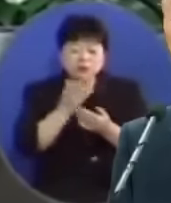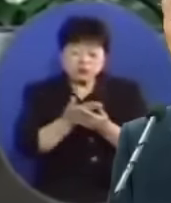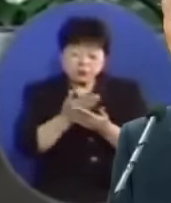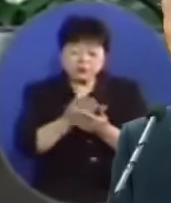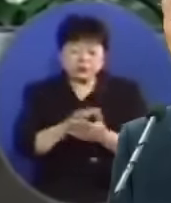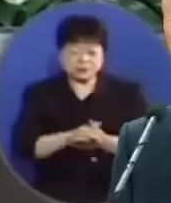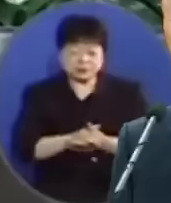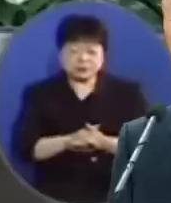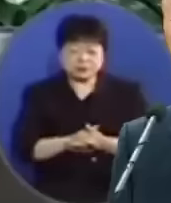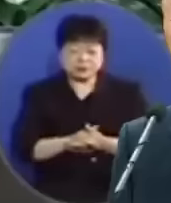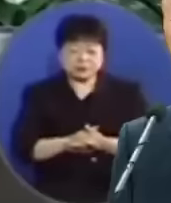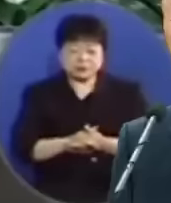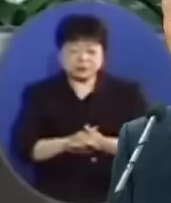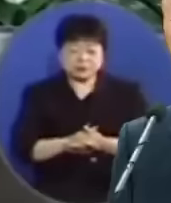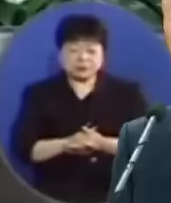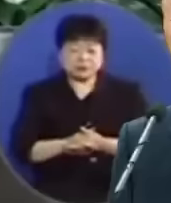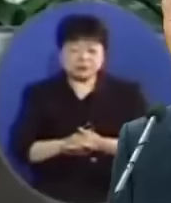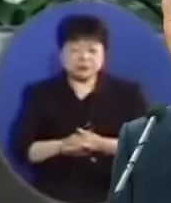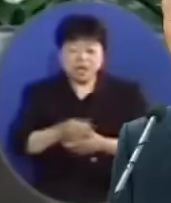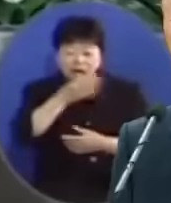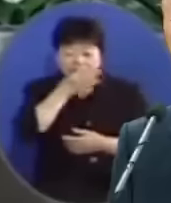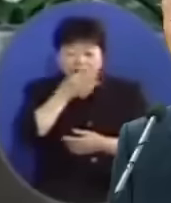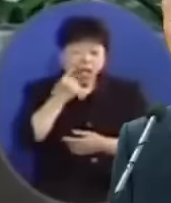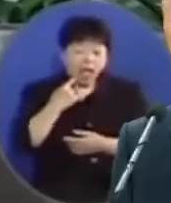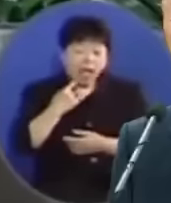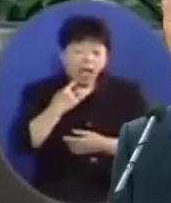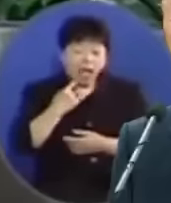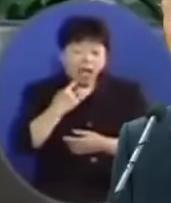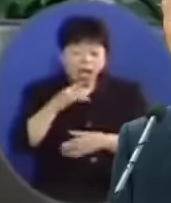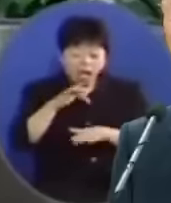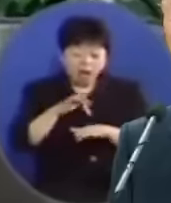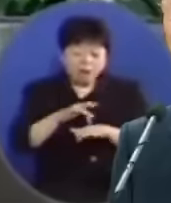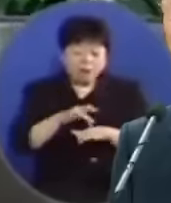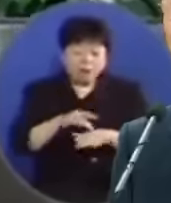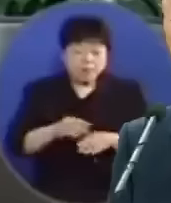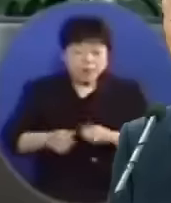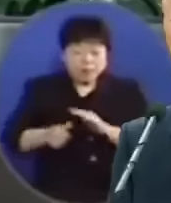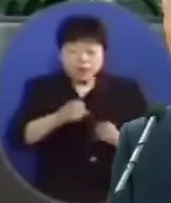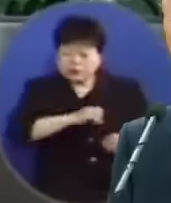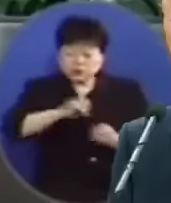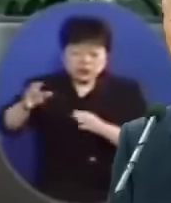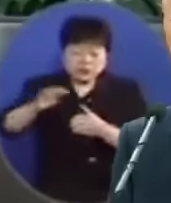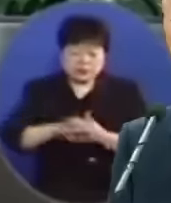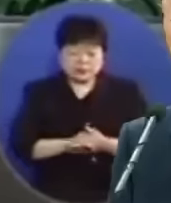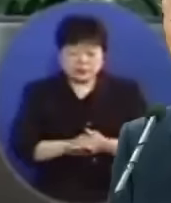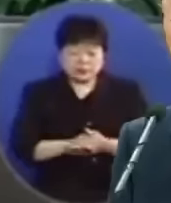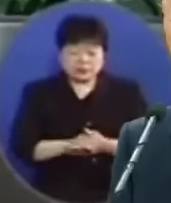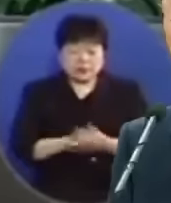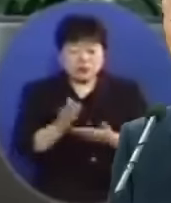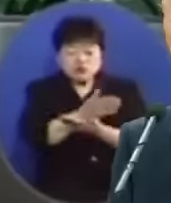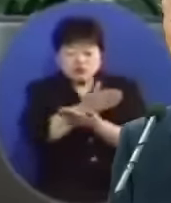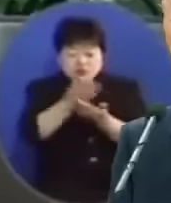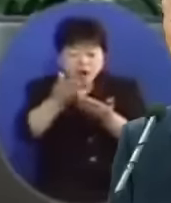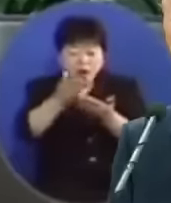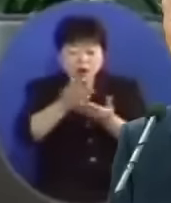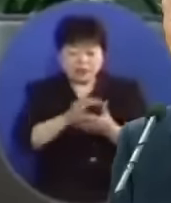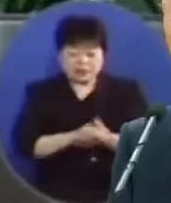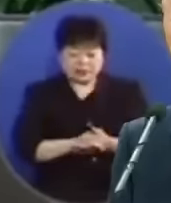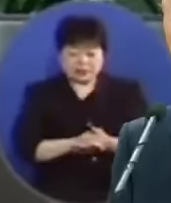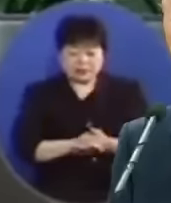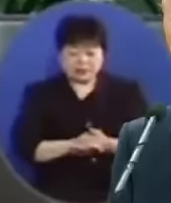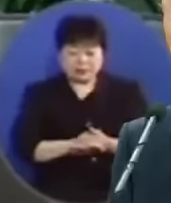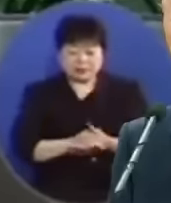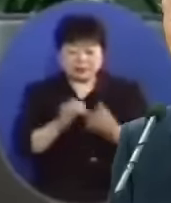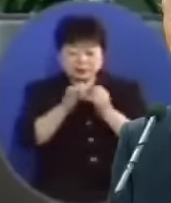주시옵소서. 욕심과 탐심을 가지면 이것은 뱀이 들어왔으니 뱀을 쫓아내게 해 주시옵소서. 분별을 해야 되는 것입니다.